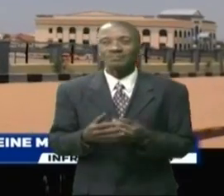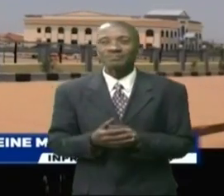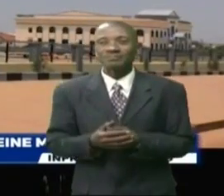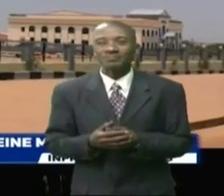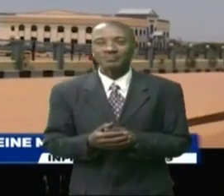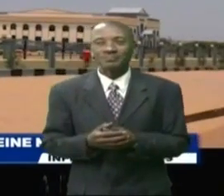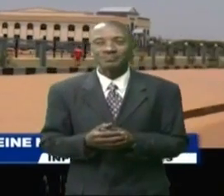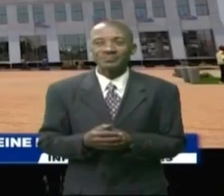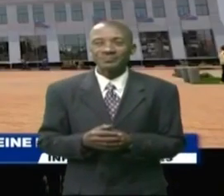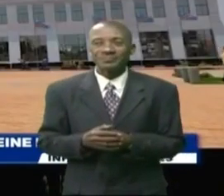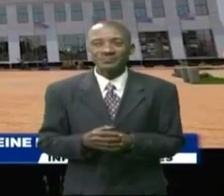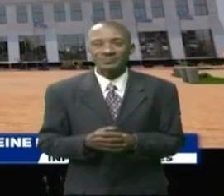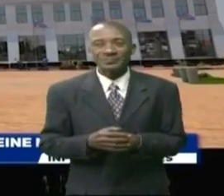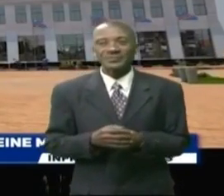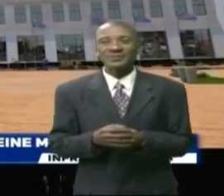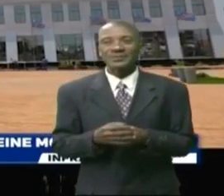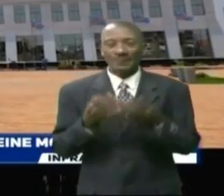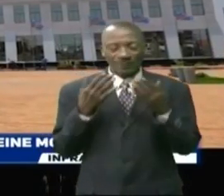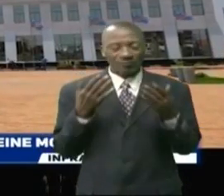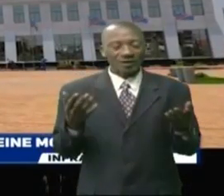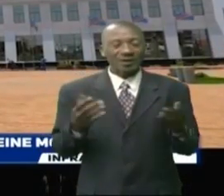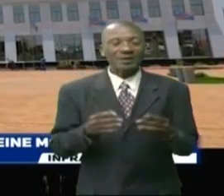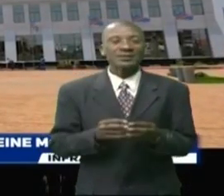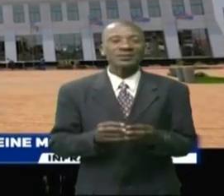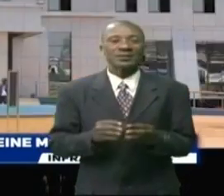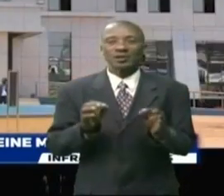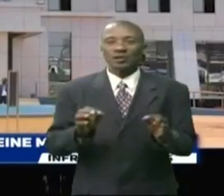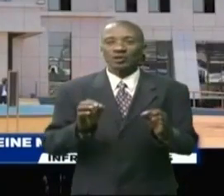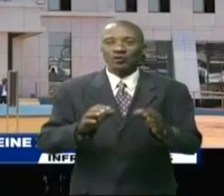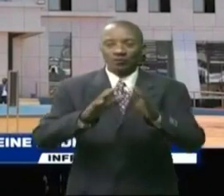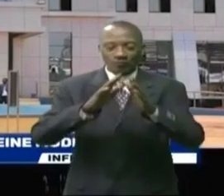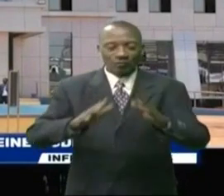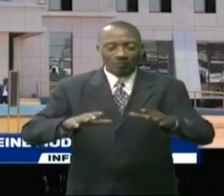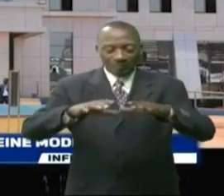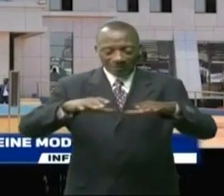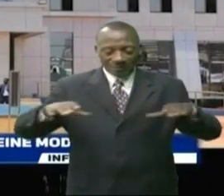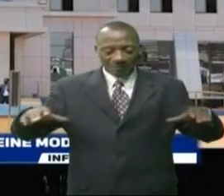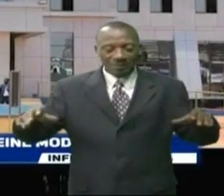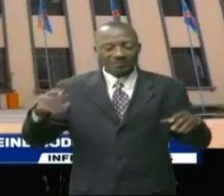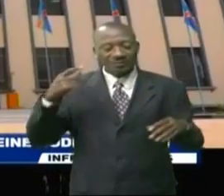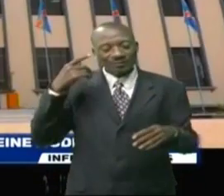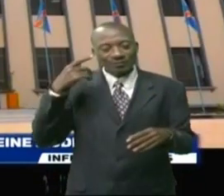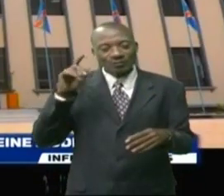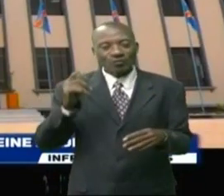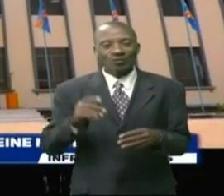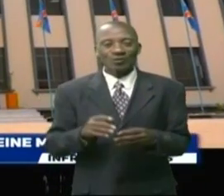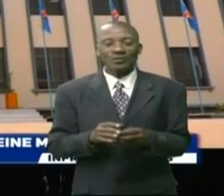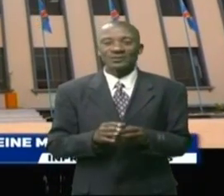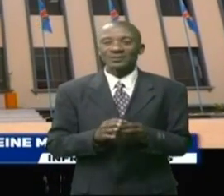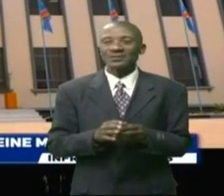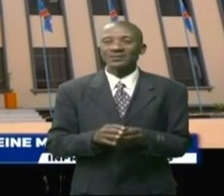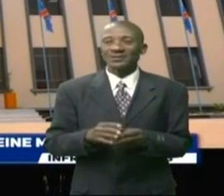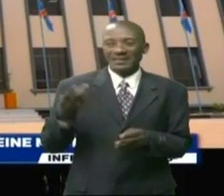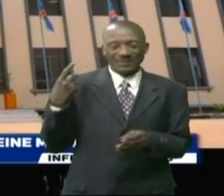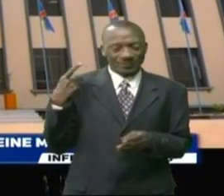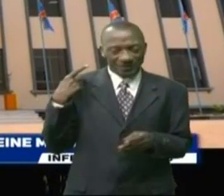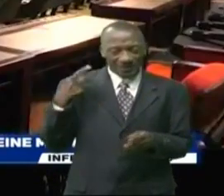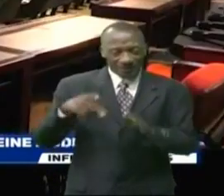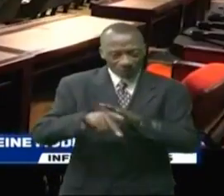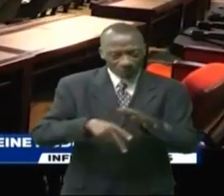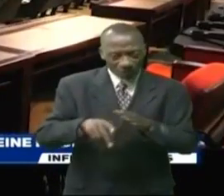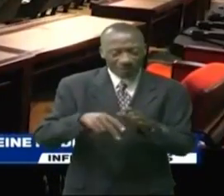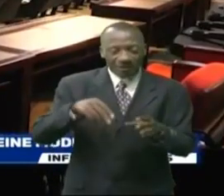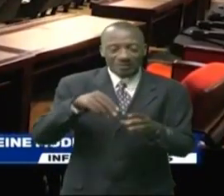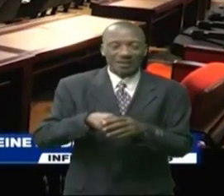Adilala, une œuvre résume la grandeur d'une institution provinciale composée du bâtiment administratif et d'un hémicycle. L'Assemblée provinciale du